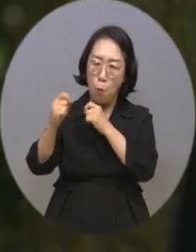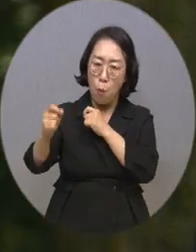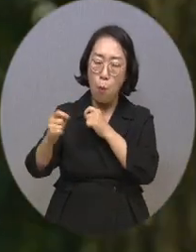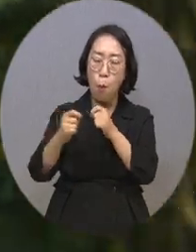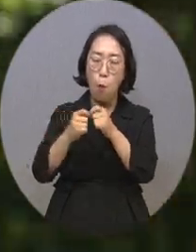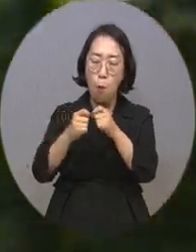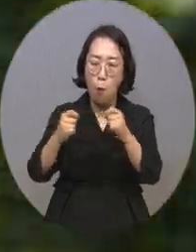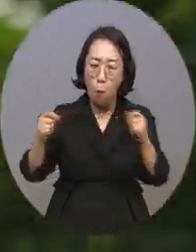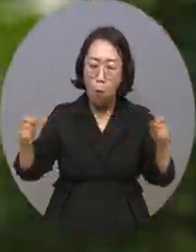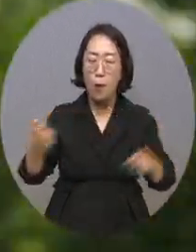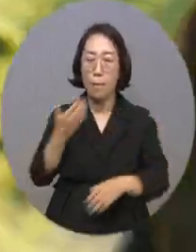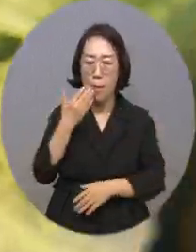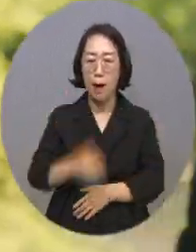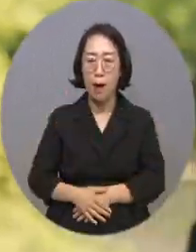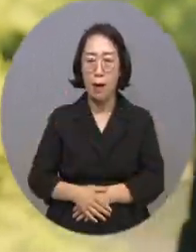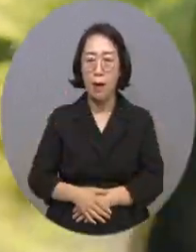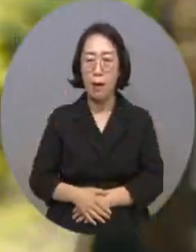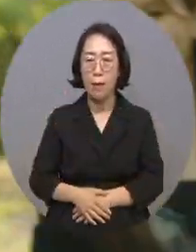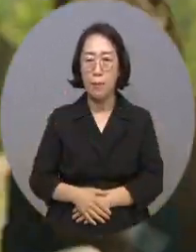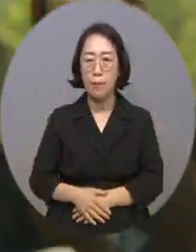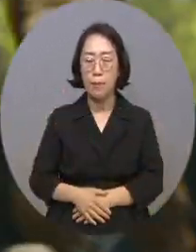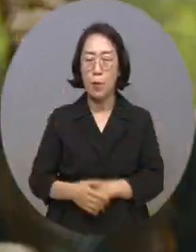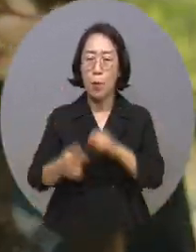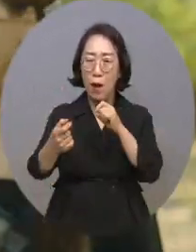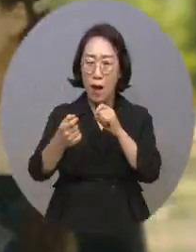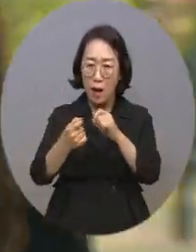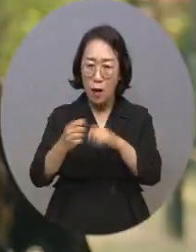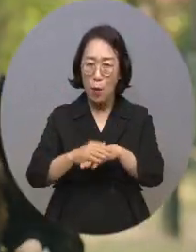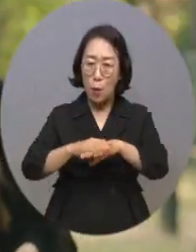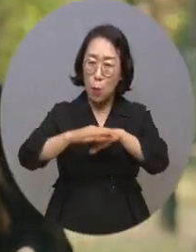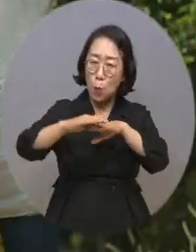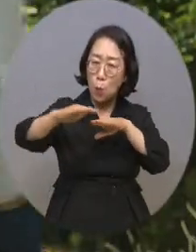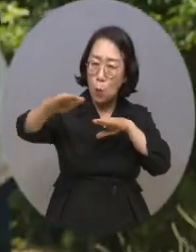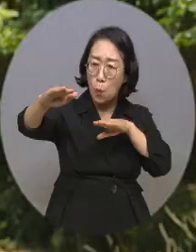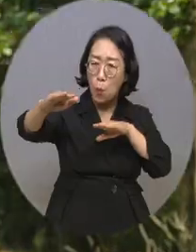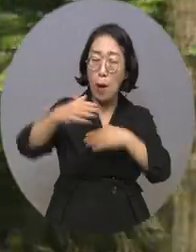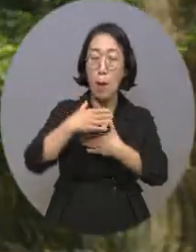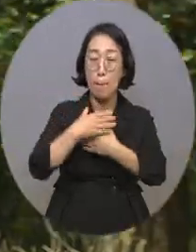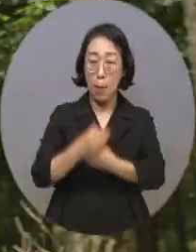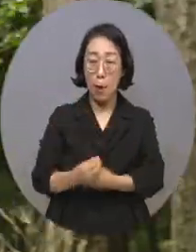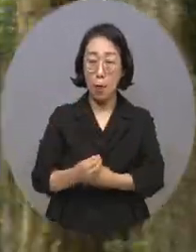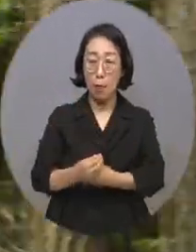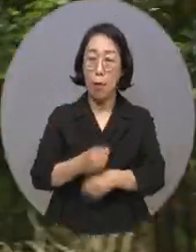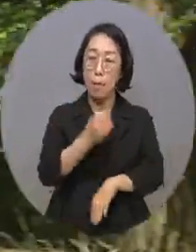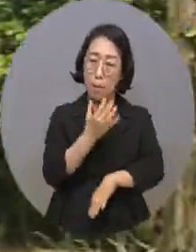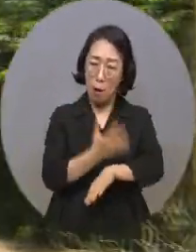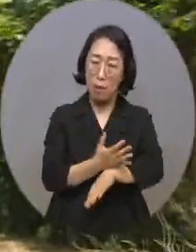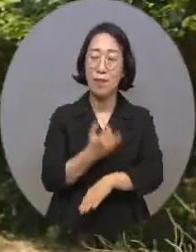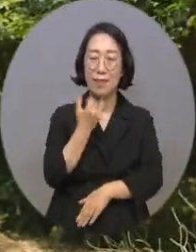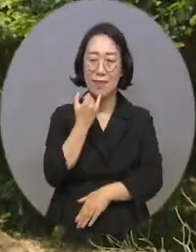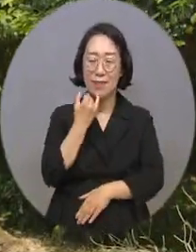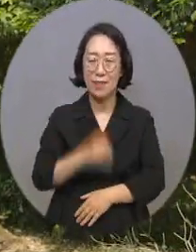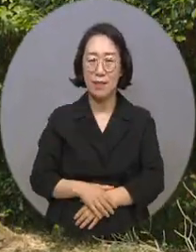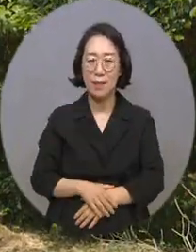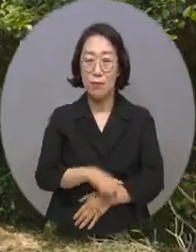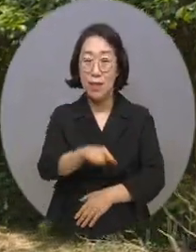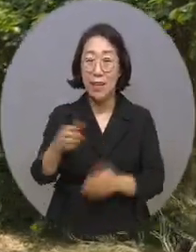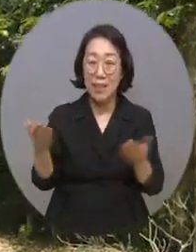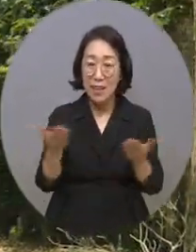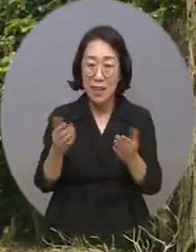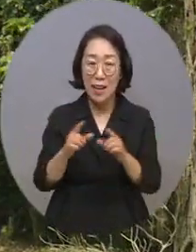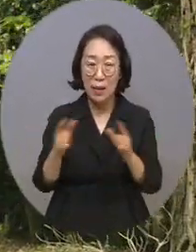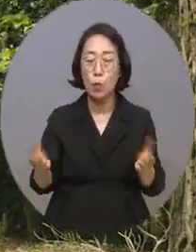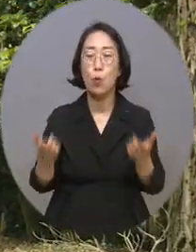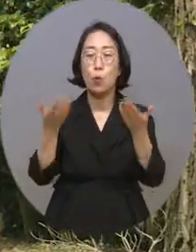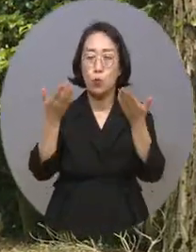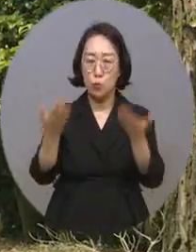많이 모이고 관광객도 많이 오고 가까운 거리고 또 경사가 완만하니까. 아 근데 여기만 내려가면 될 거예요. 지금 우리가 일하는 게 아니에요. 예, 맞습니다. 쉬는